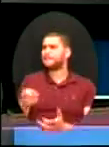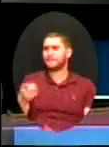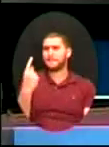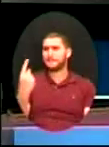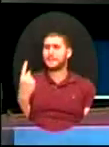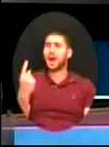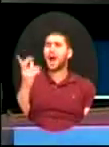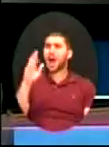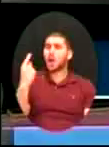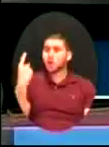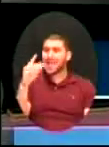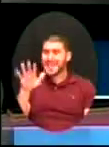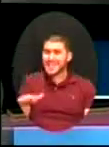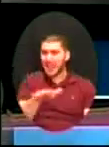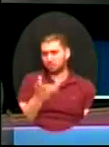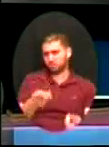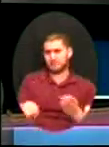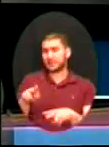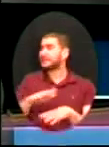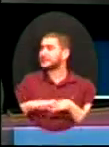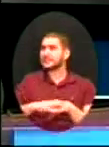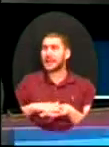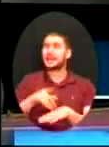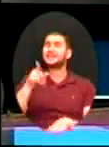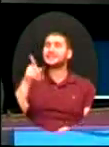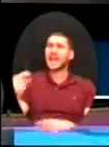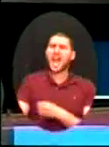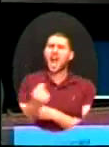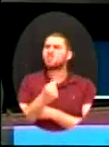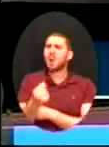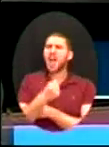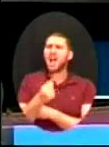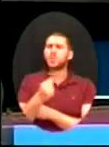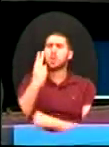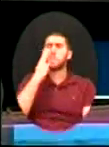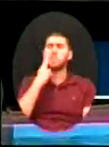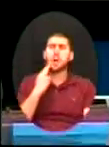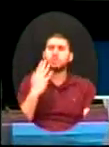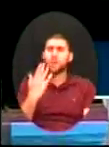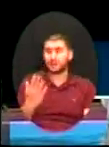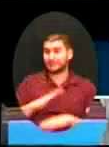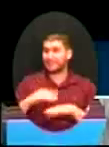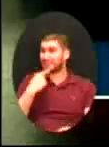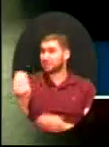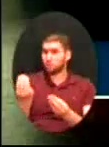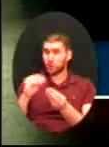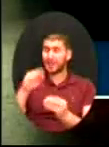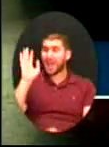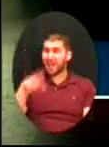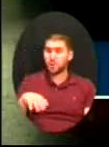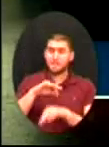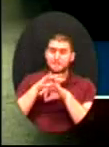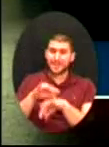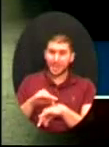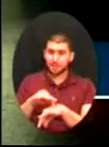לא, על כל ילד וילד שנהרג, סליחה שם, זה רשלנות פושעת. סליחה, ואני אגיד לך עוד משהו, גם